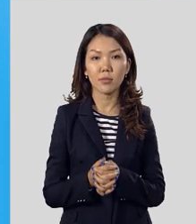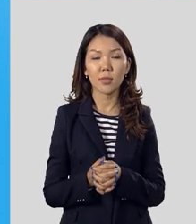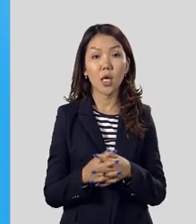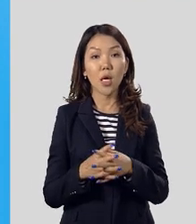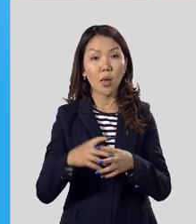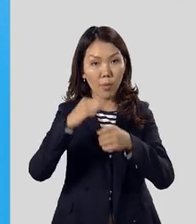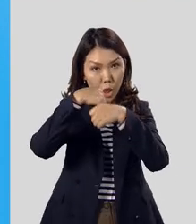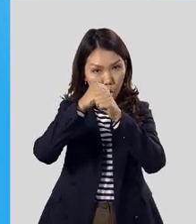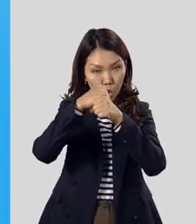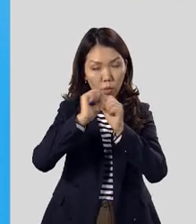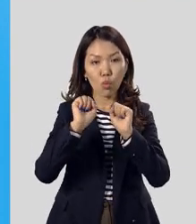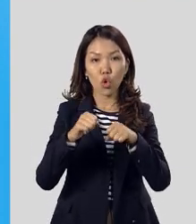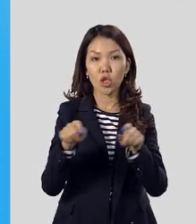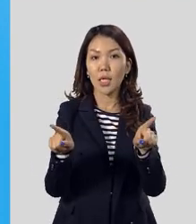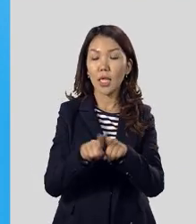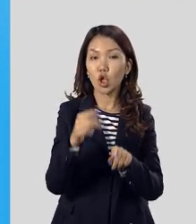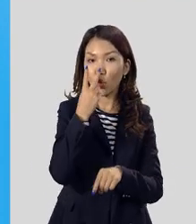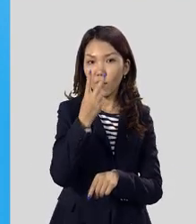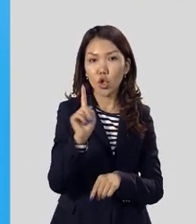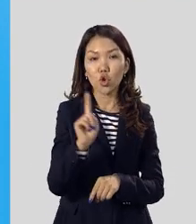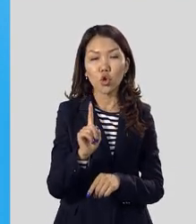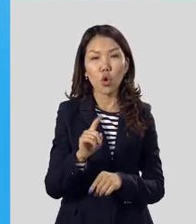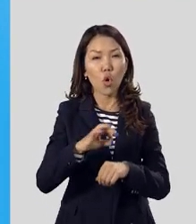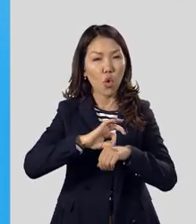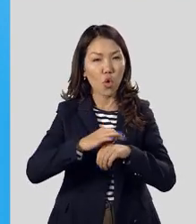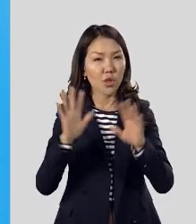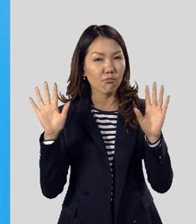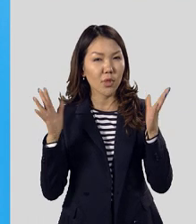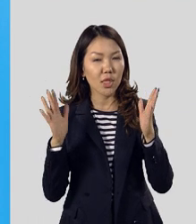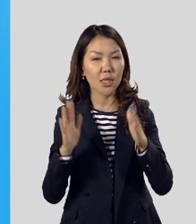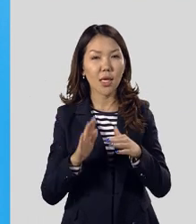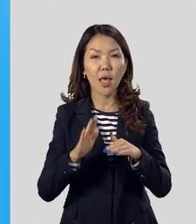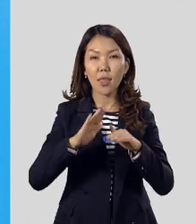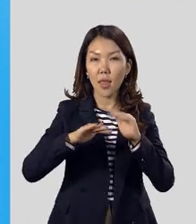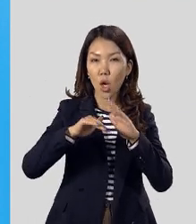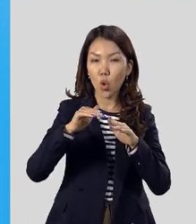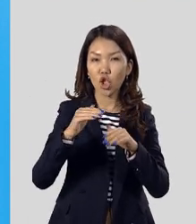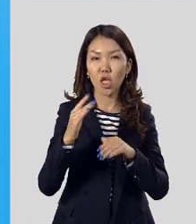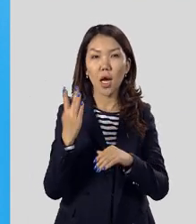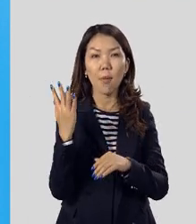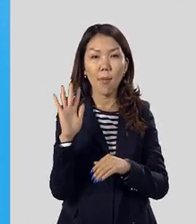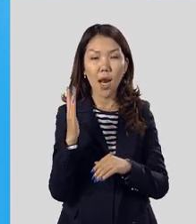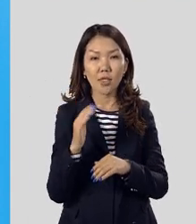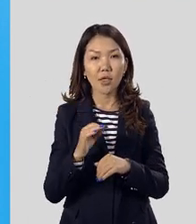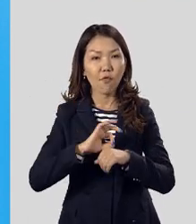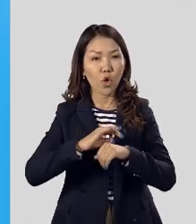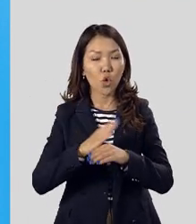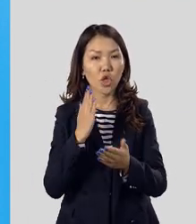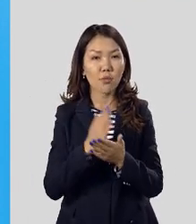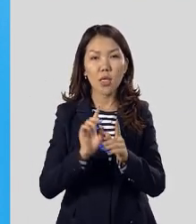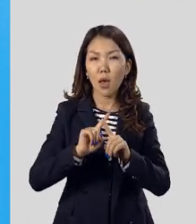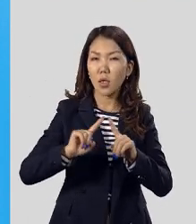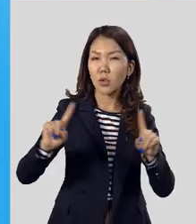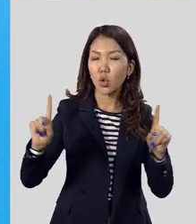Под лупой также можно увидеть, что кожа блестит, а на кончиках пальцев кожа имеет особый